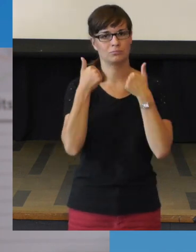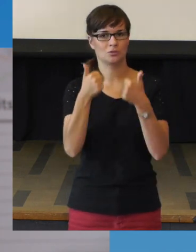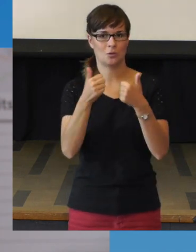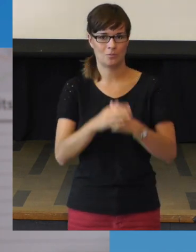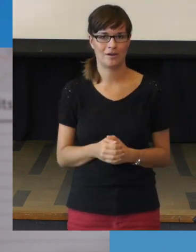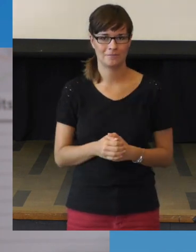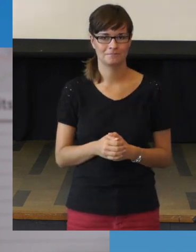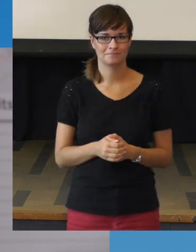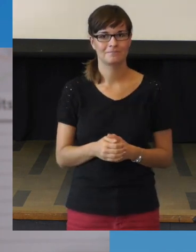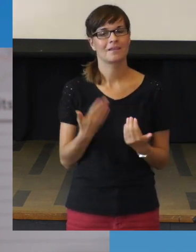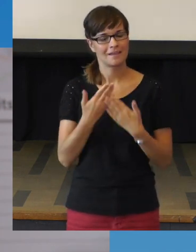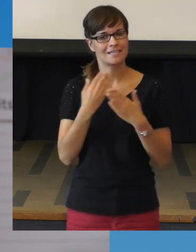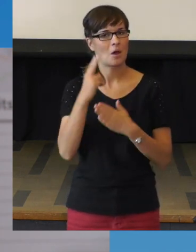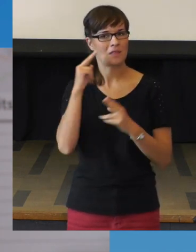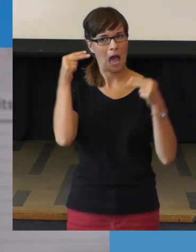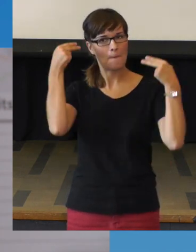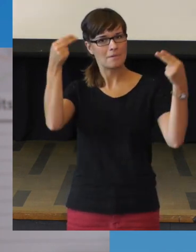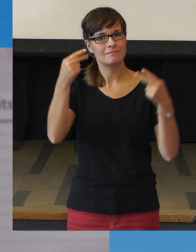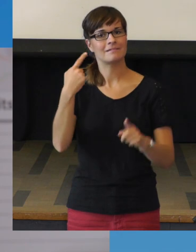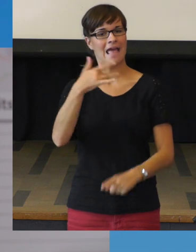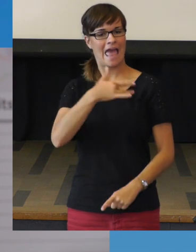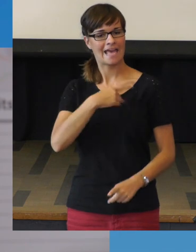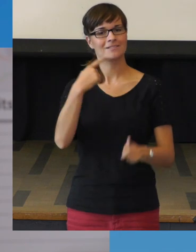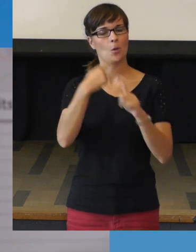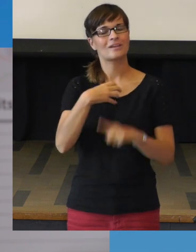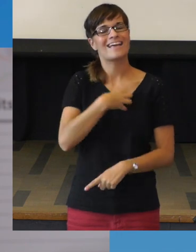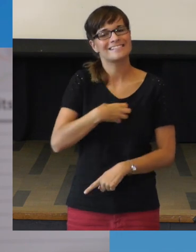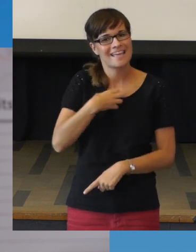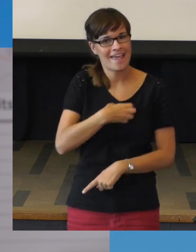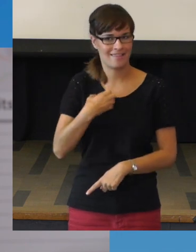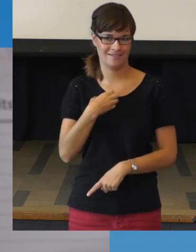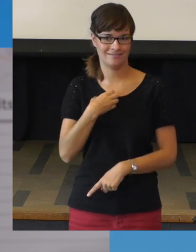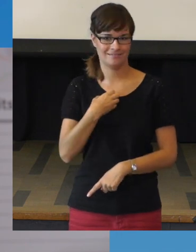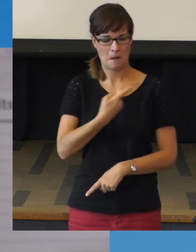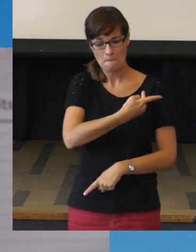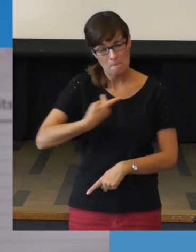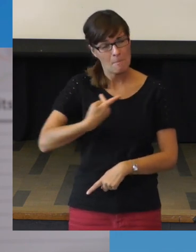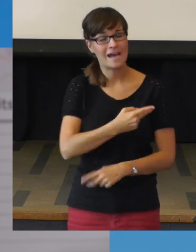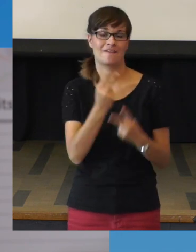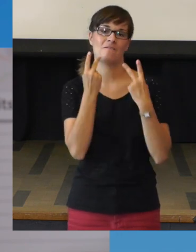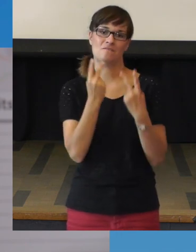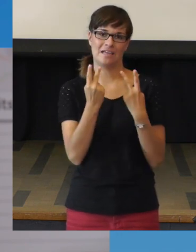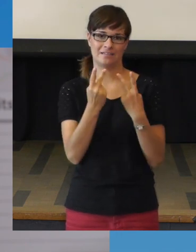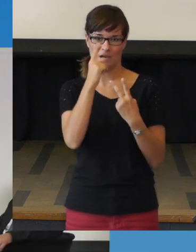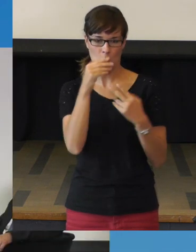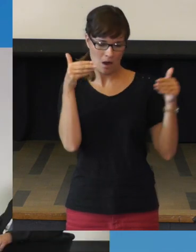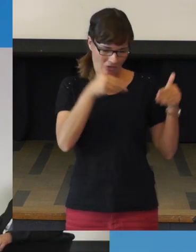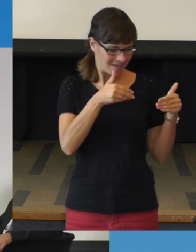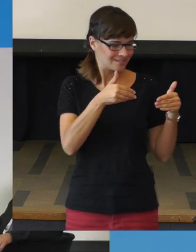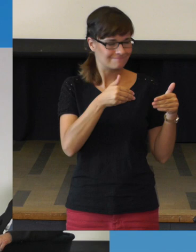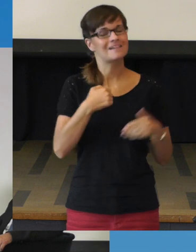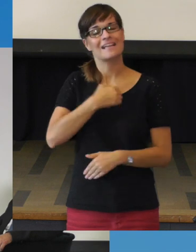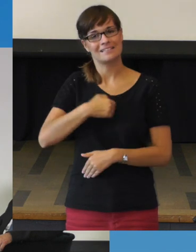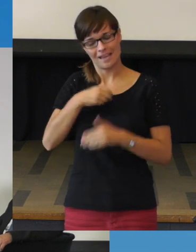Herz und Seele, die Kirche ist sehr wichtig und ist künftig auch noch wichtig, dass man sich damit beschäftigt und